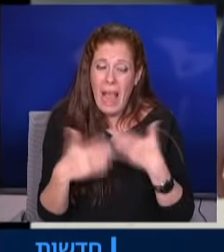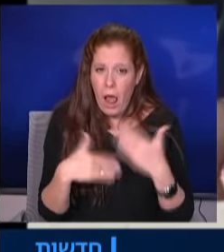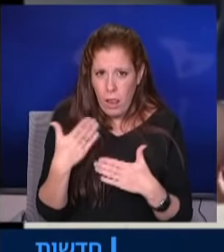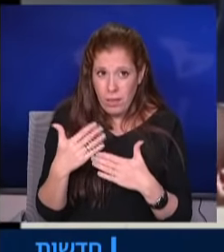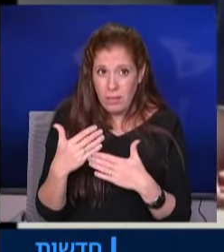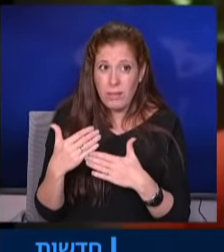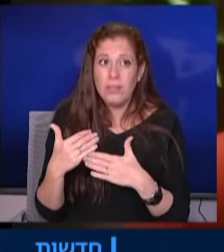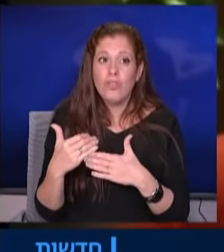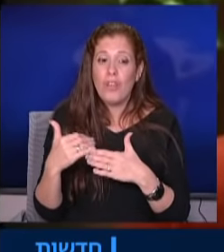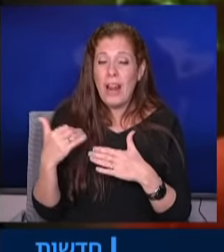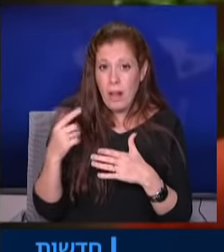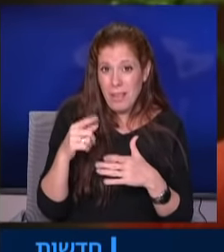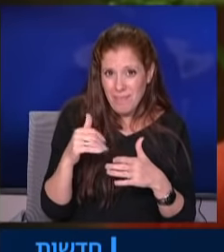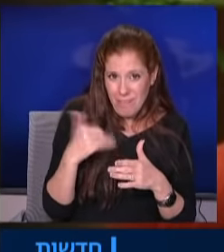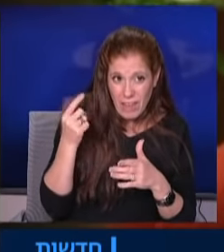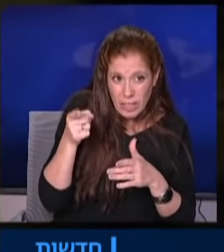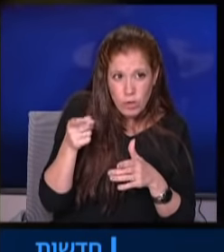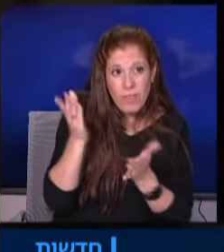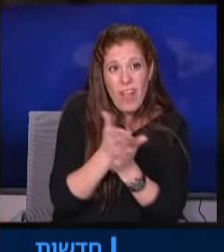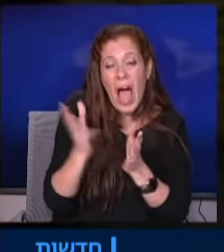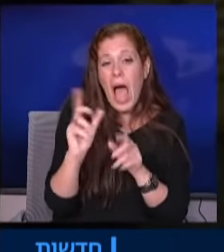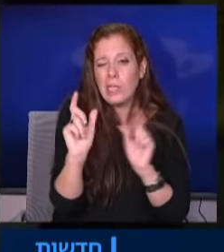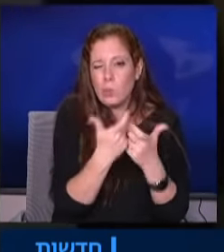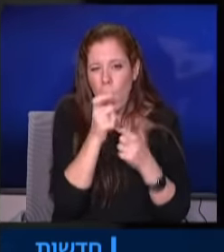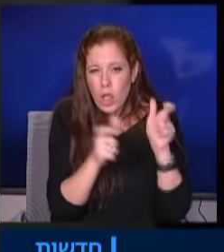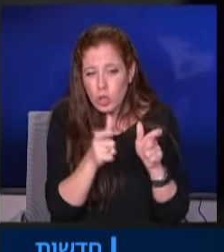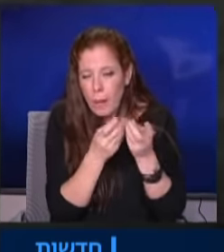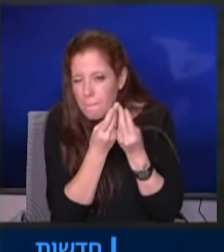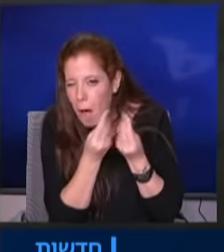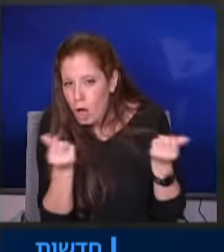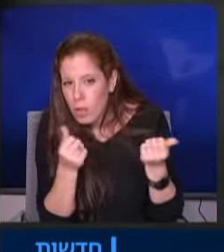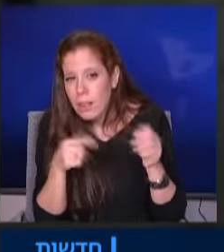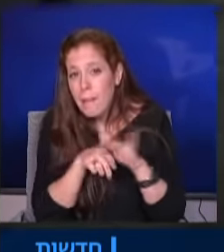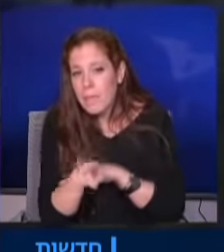ראש הוועדה לביטחון לאומי ובכירים נוספים בחשד לבגידה.